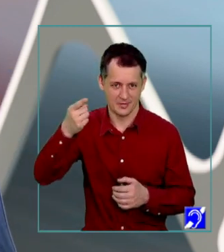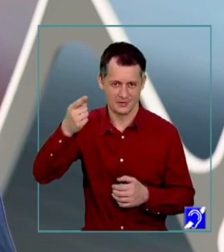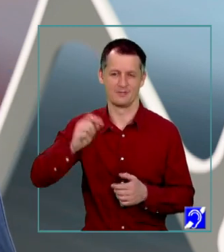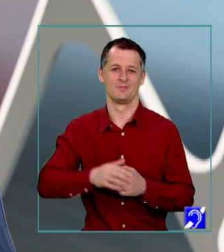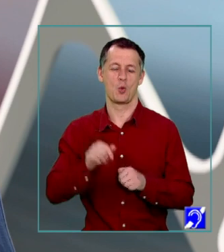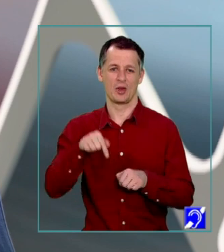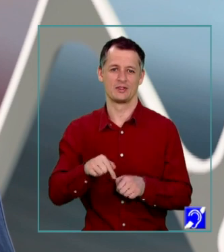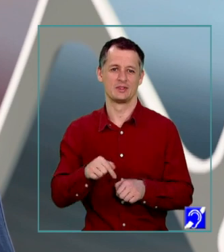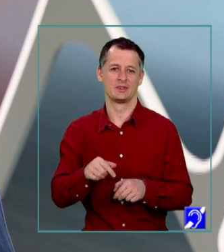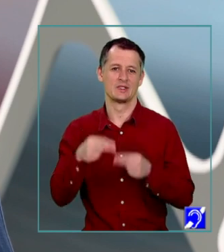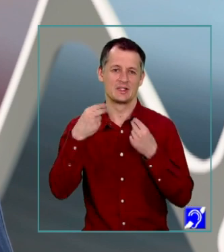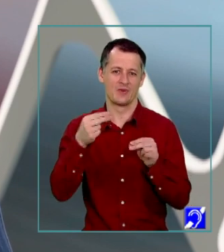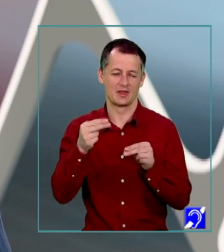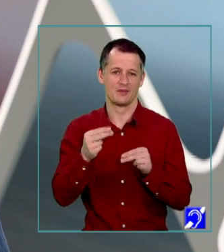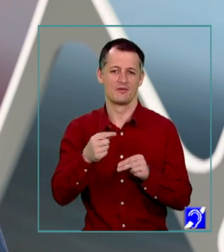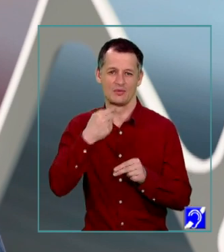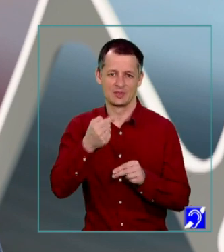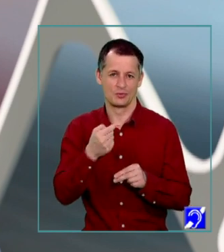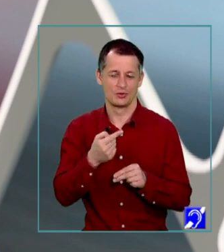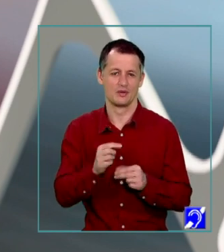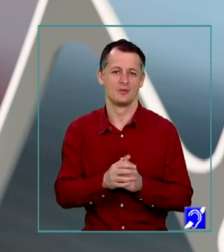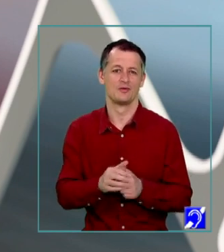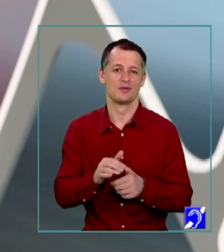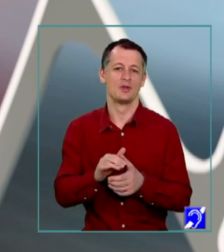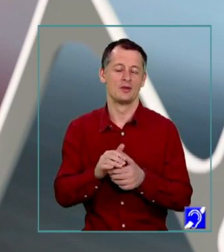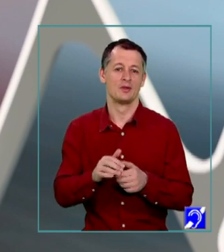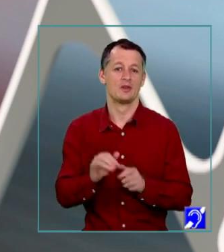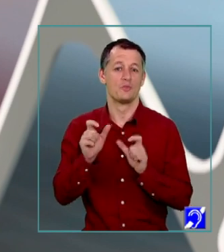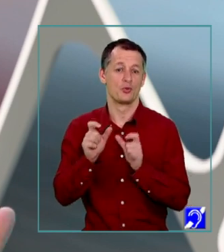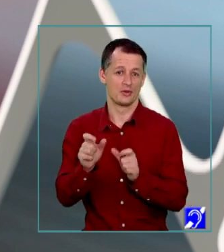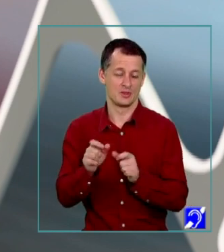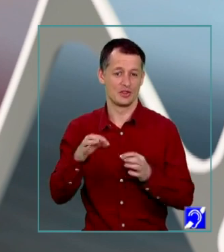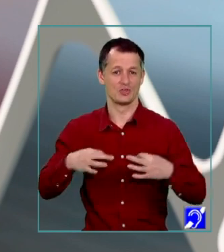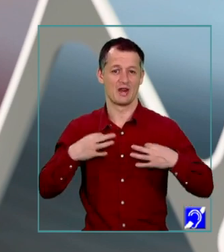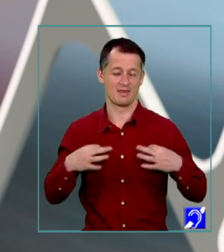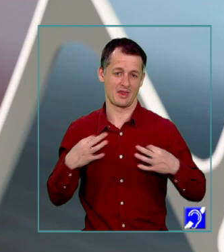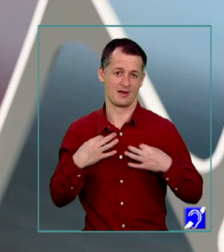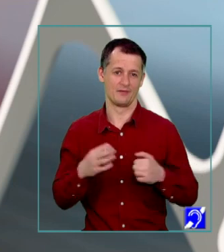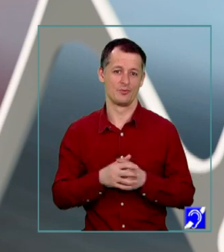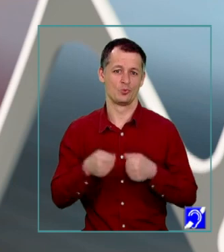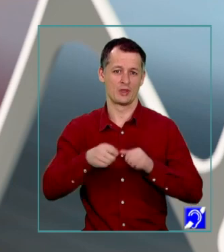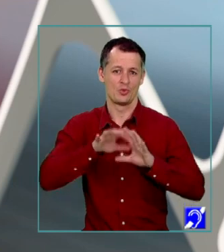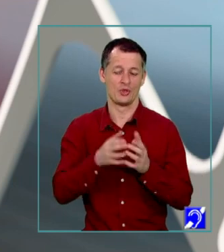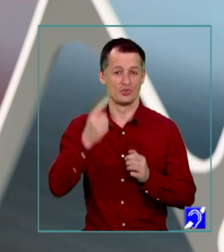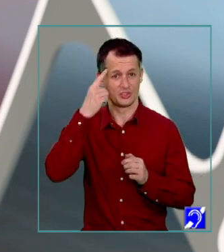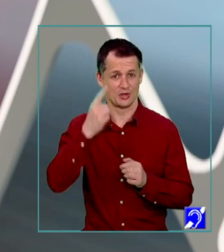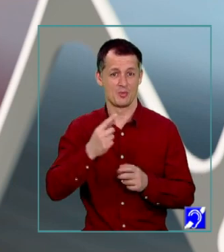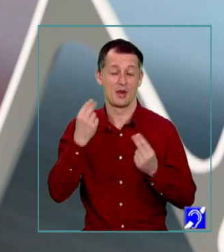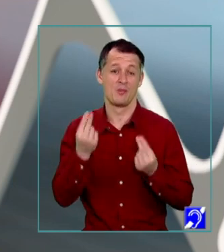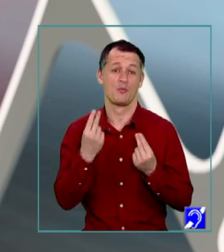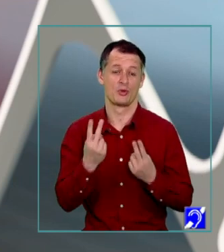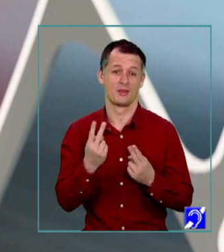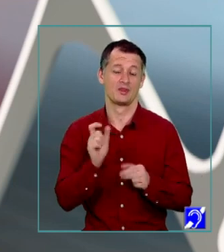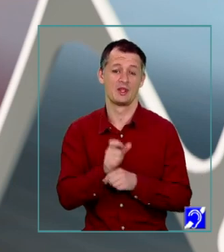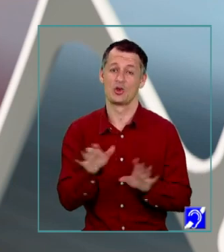vă urez, în primul rând, imunitate și sănătate, pentru că toată lumea știe că este cea mai, este mai bună decât